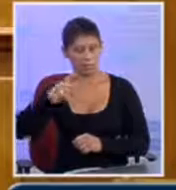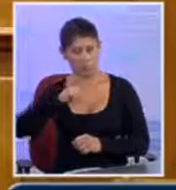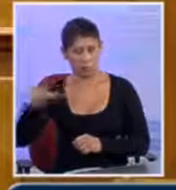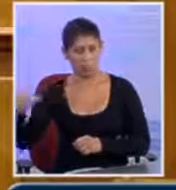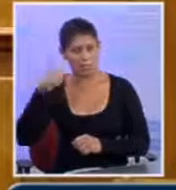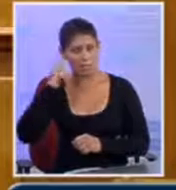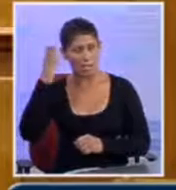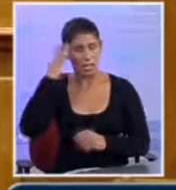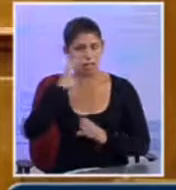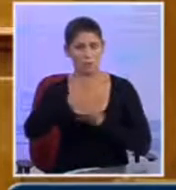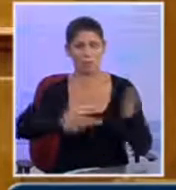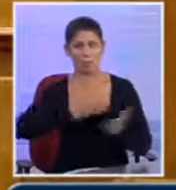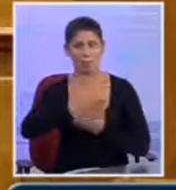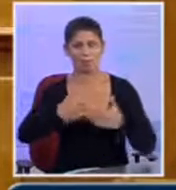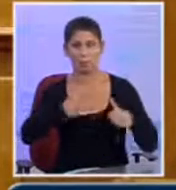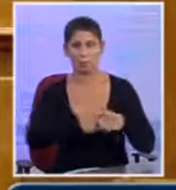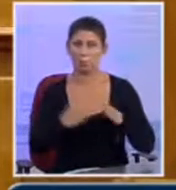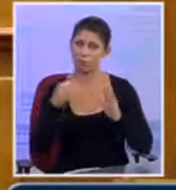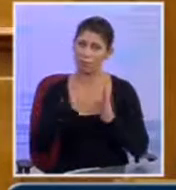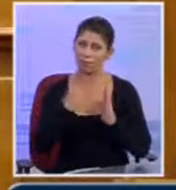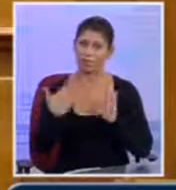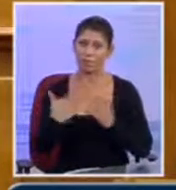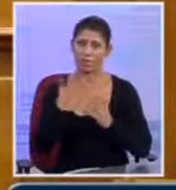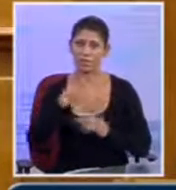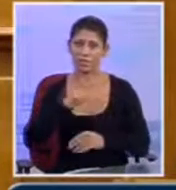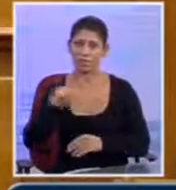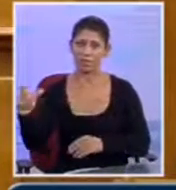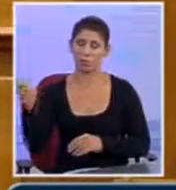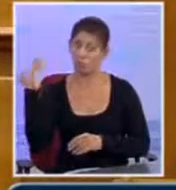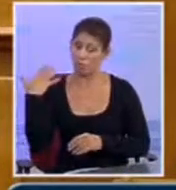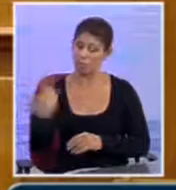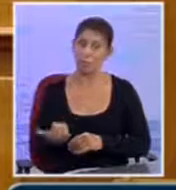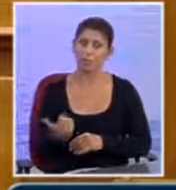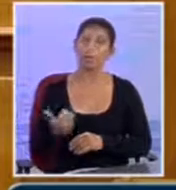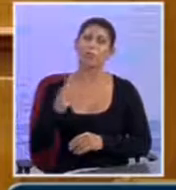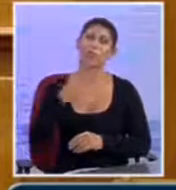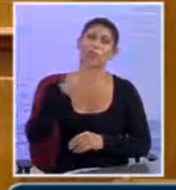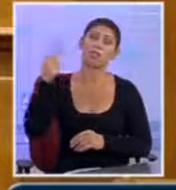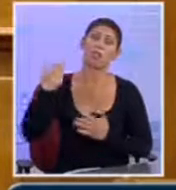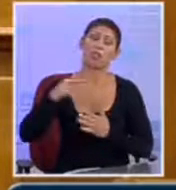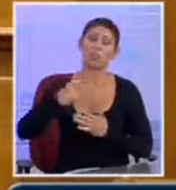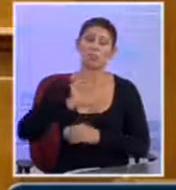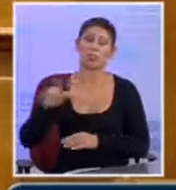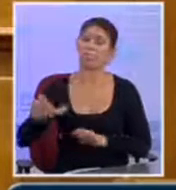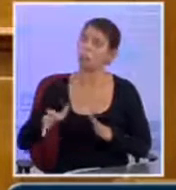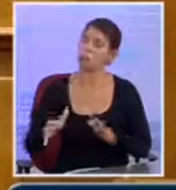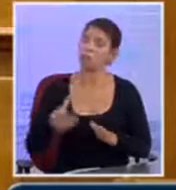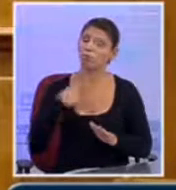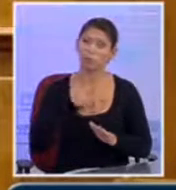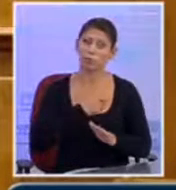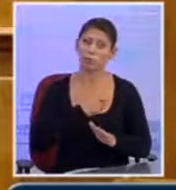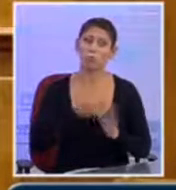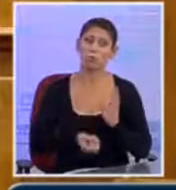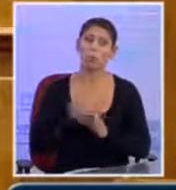είναι ανακεφαλαιοποίηση των τραπεζών, περιλαμβάνει και τα 10 δις που προϋπήρχαν και τα περίφημα 7 δις που θα μπορούσαν να θεωρηθούν